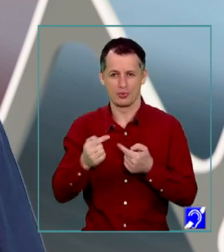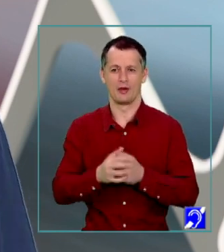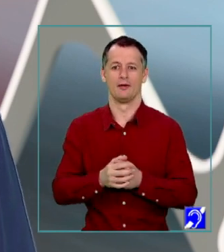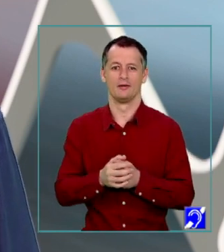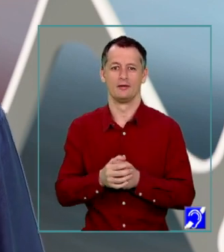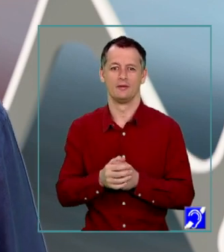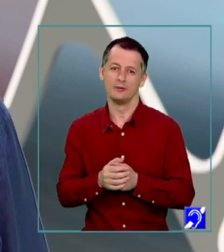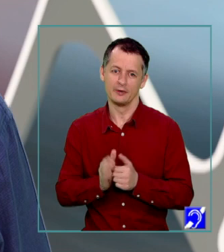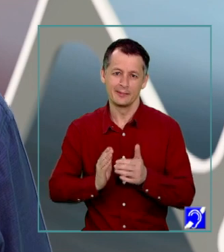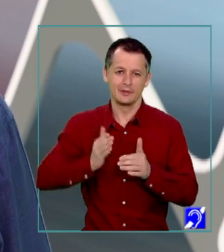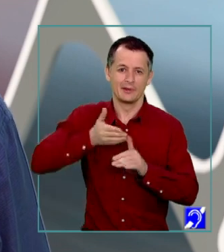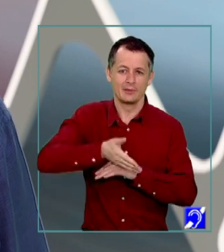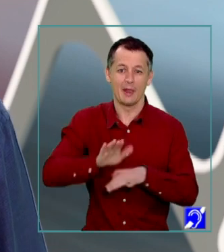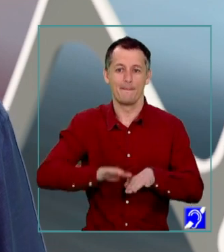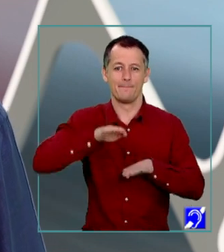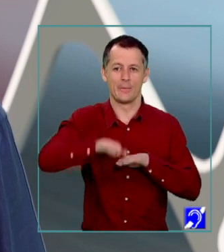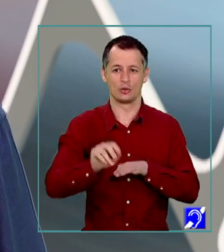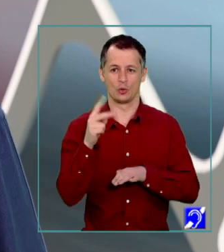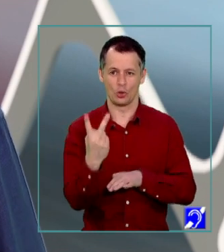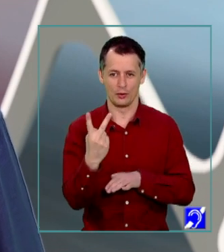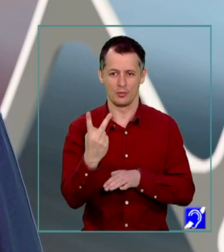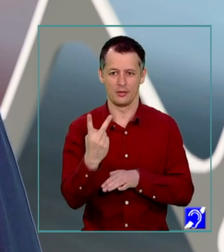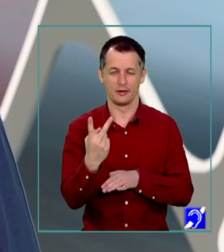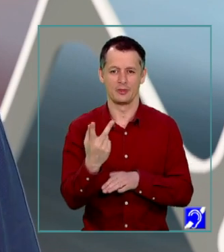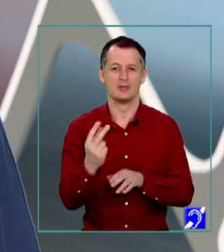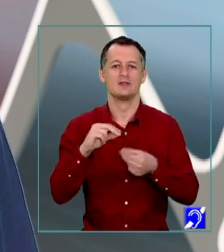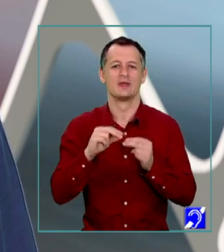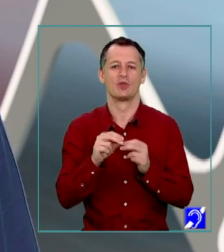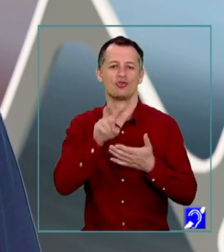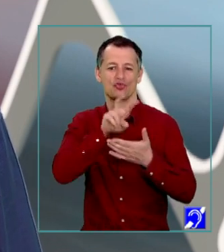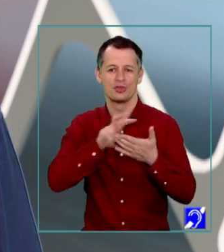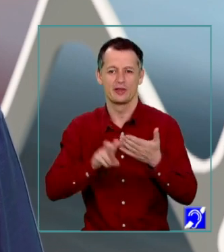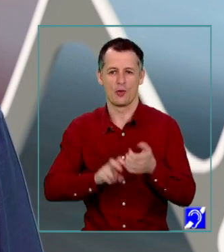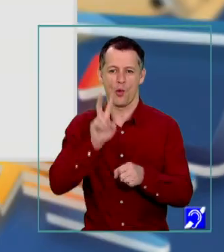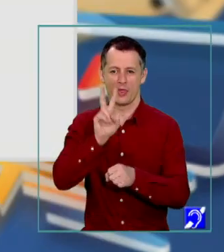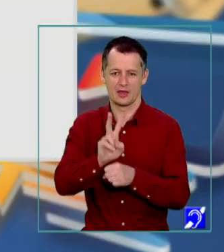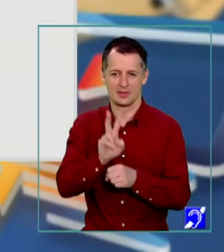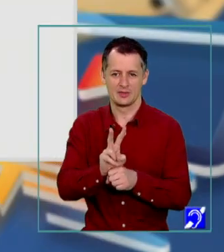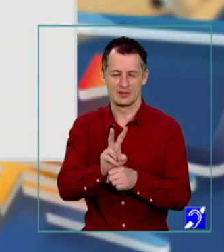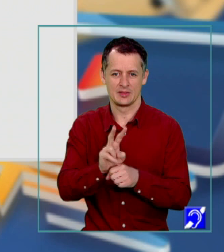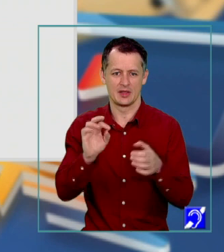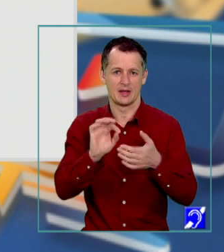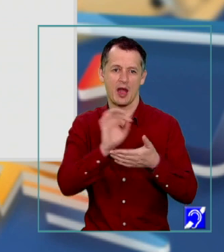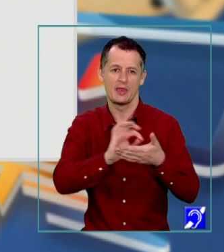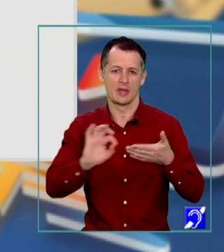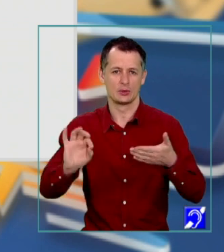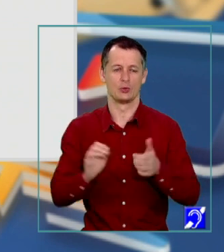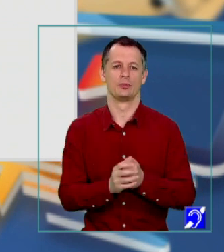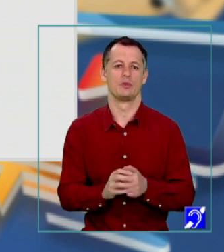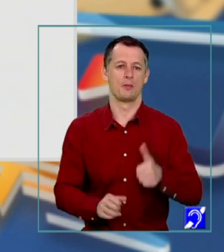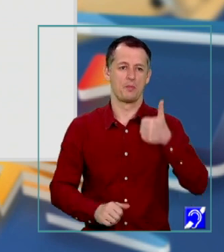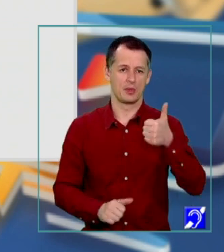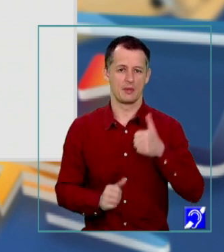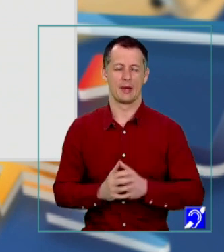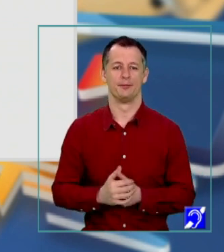aceea treceți la pasul 2, care înseamnă citirea cu atenția textului. Prima întrebare este